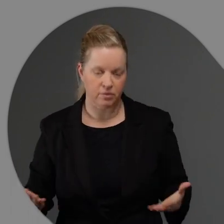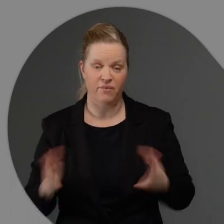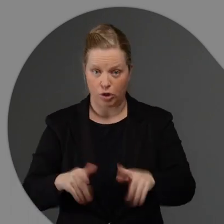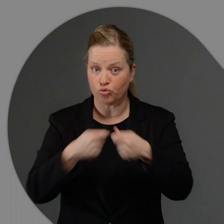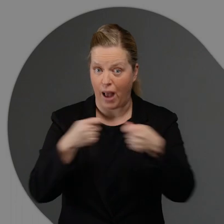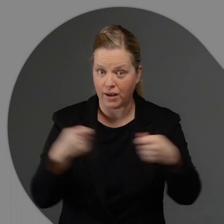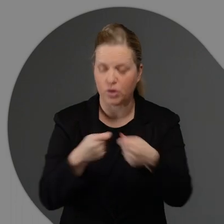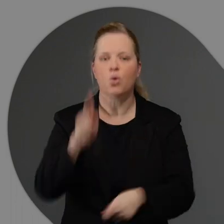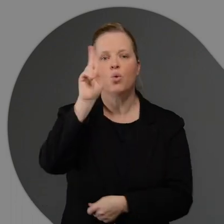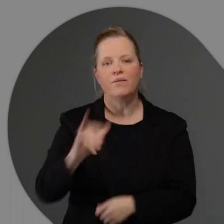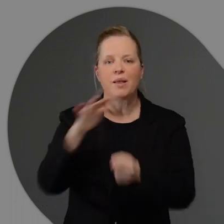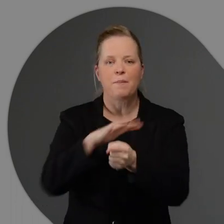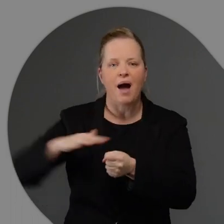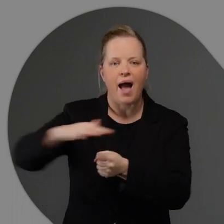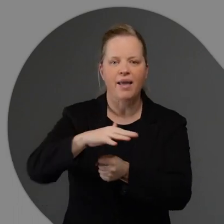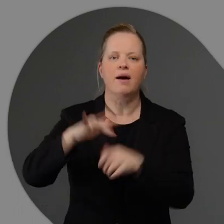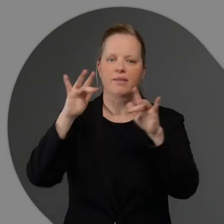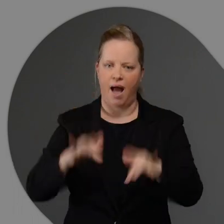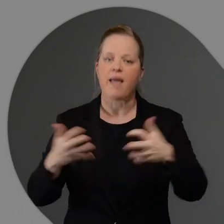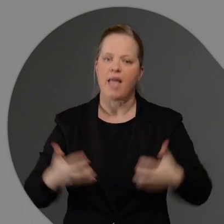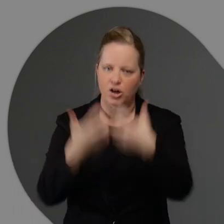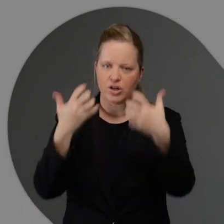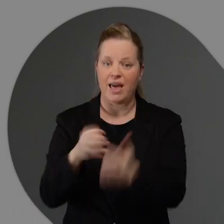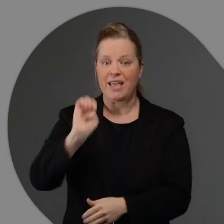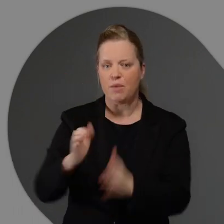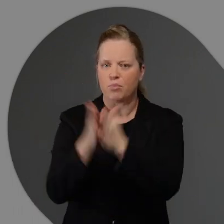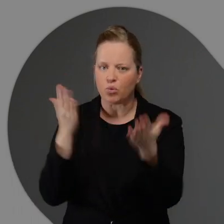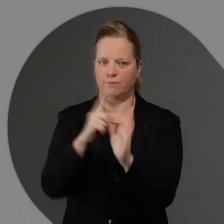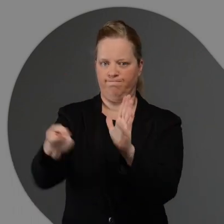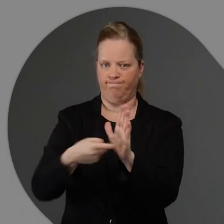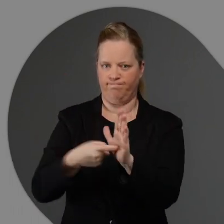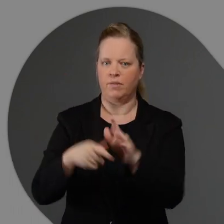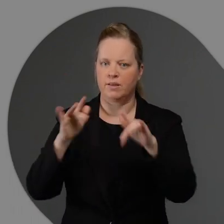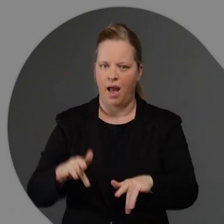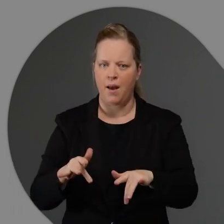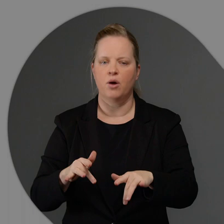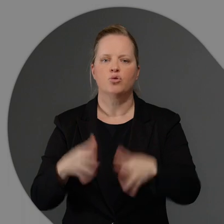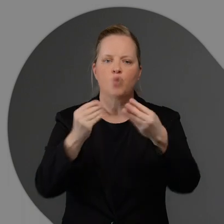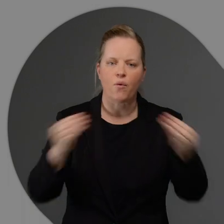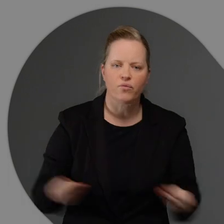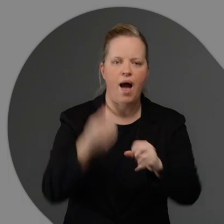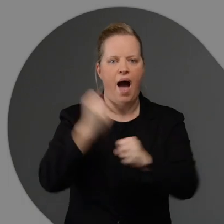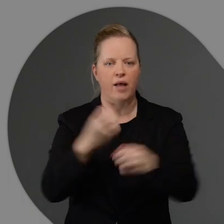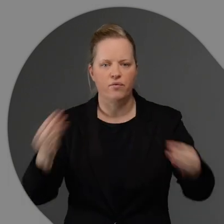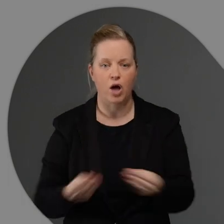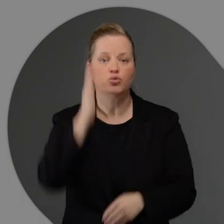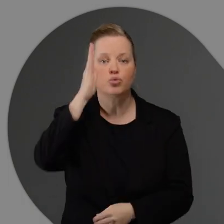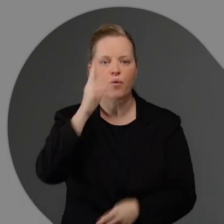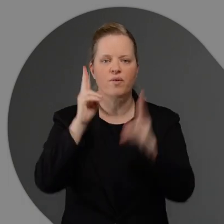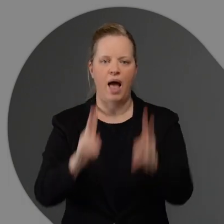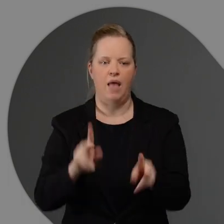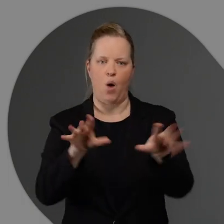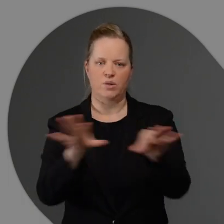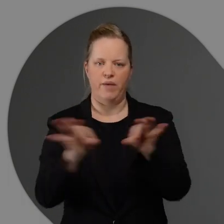spannend. Was den universitären Bereich betrifft, so sind sicher die Hersteller von E-Books gefordert. In der Beschaffung von Software und Hardware wird